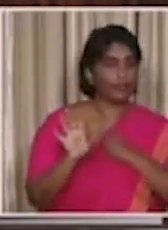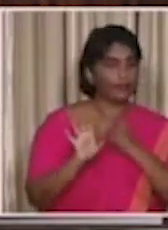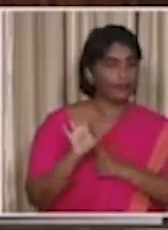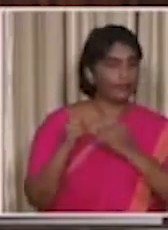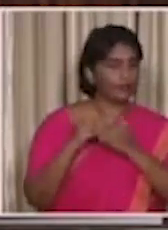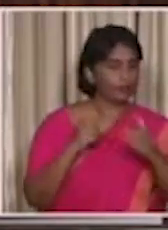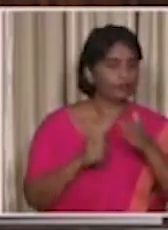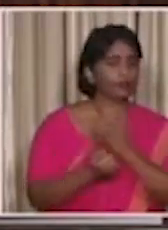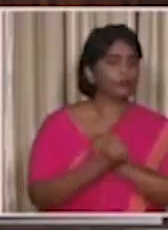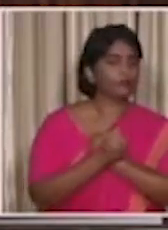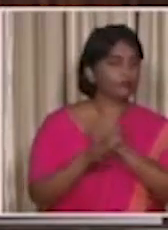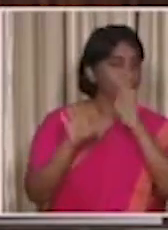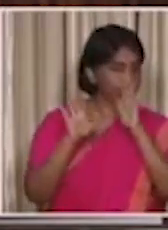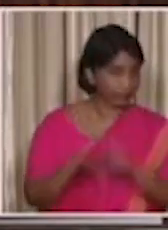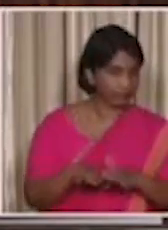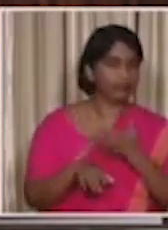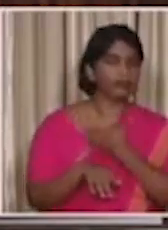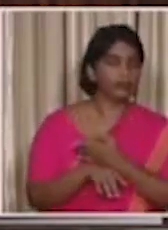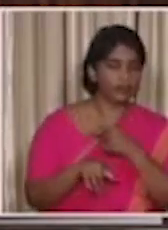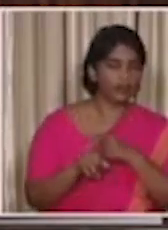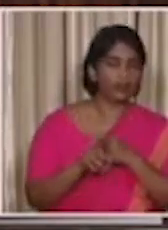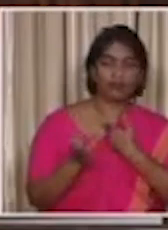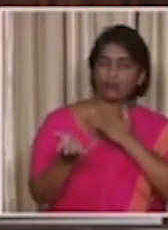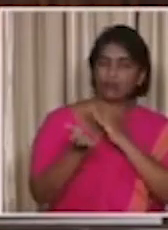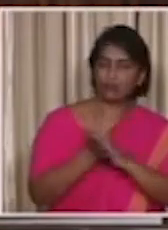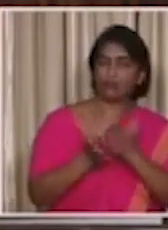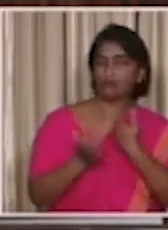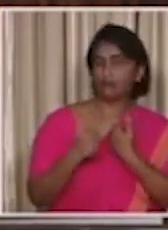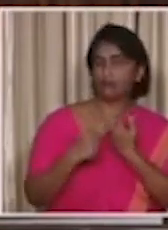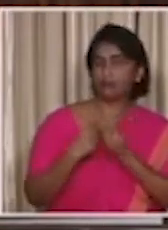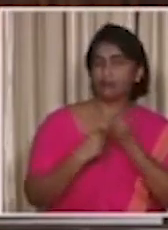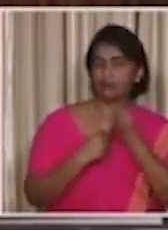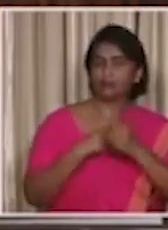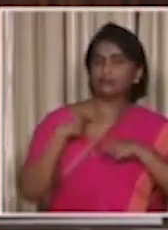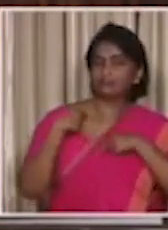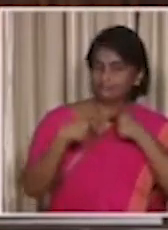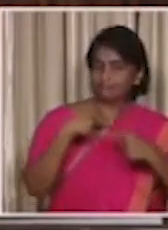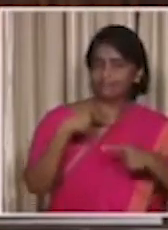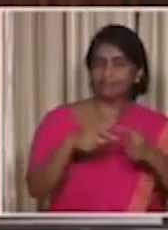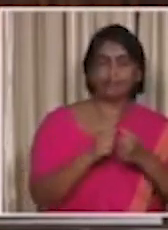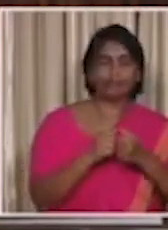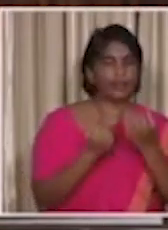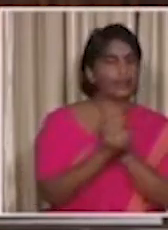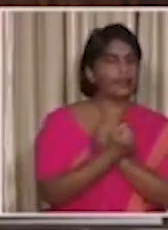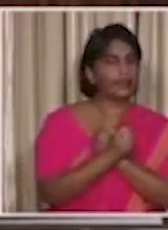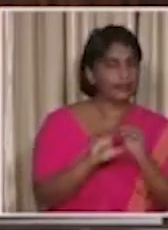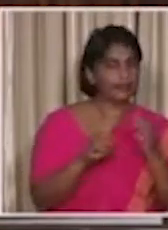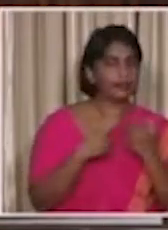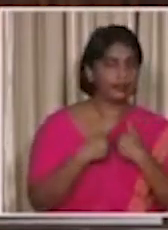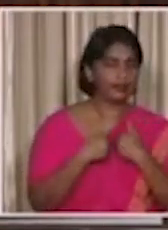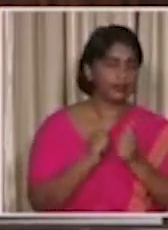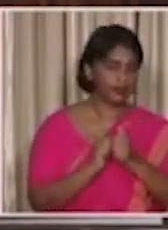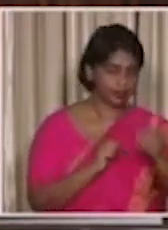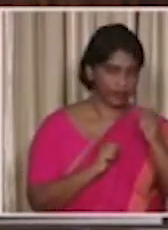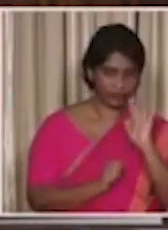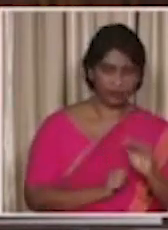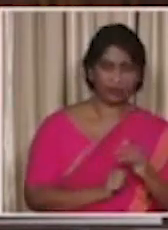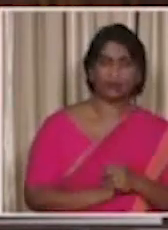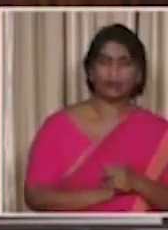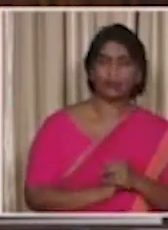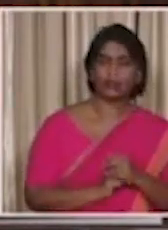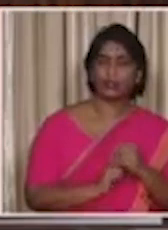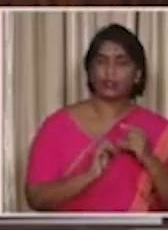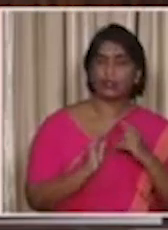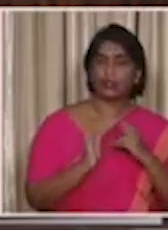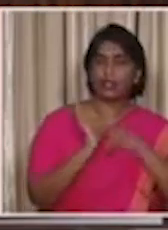ගණනාවක ඔවුන් රඳවාගෙන ඉන්නවා. සහනදායි පිළිවෙතකට ක්‍රමානුකූලව ඔවුන් නිදහස් කිරීමට අප පියවර ගන්නවා.